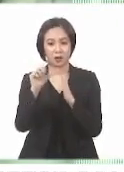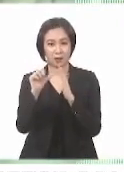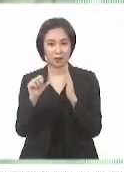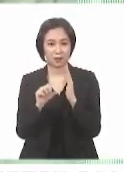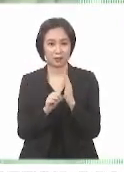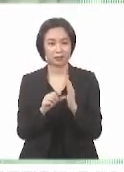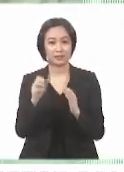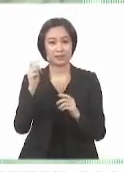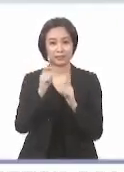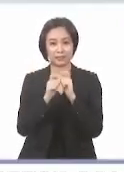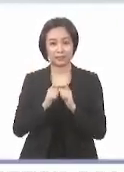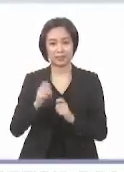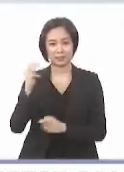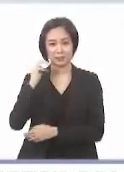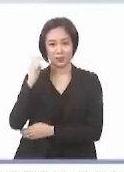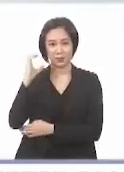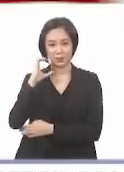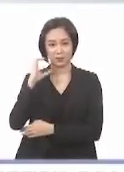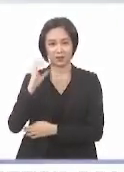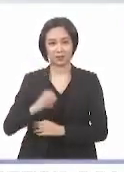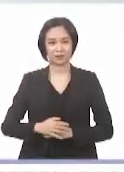Corvera.